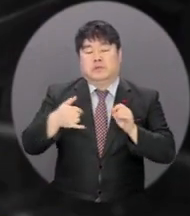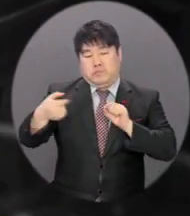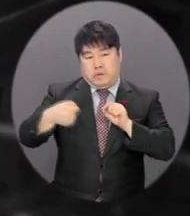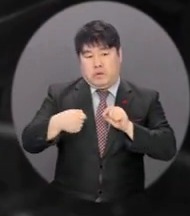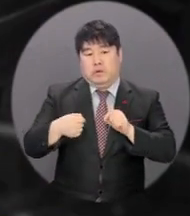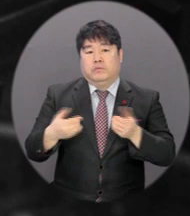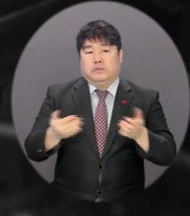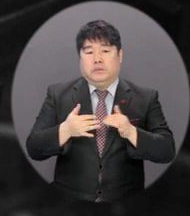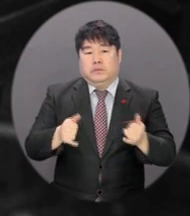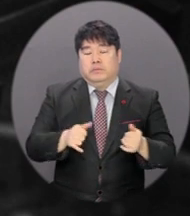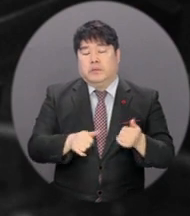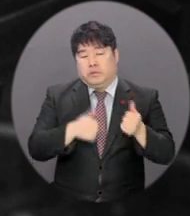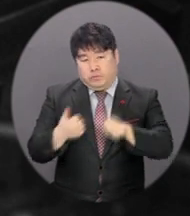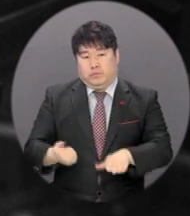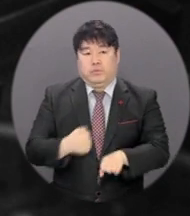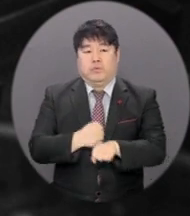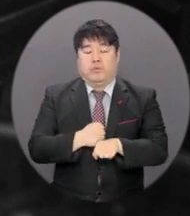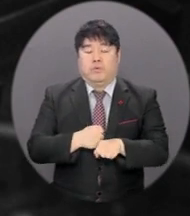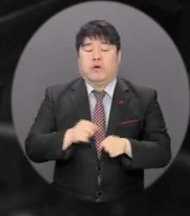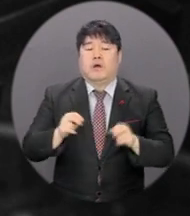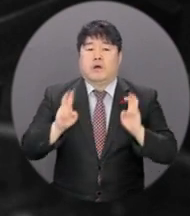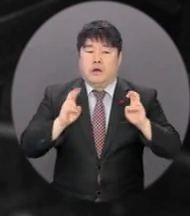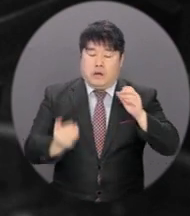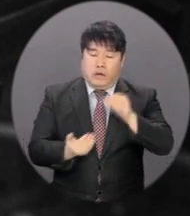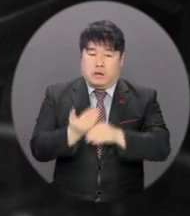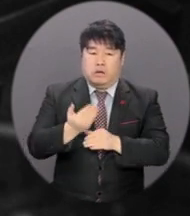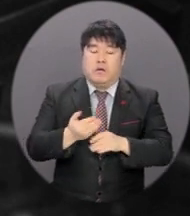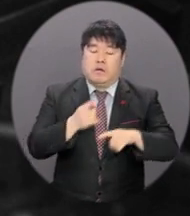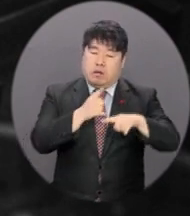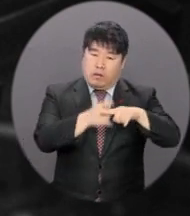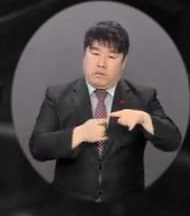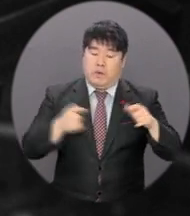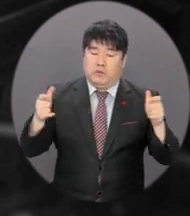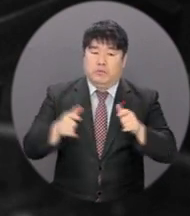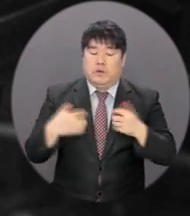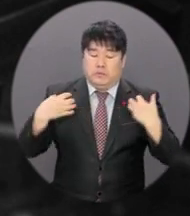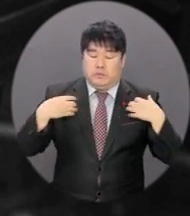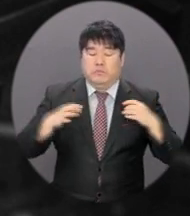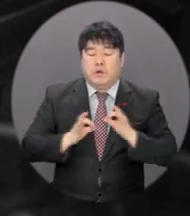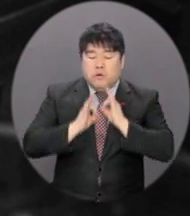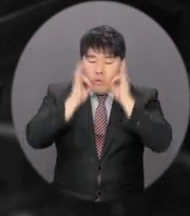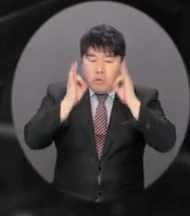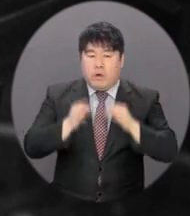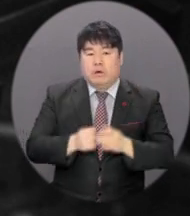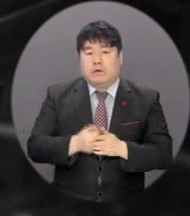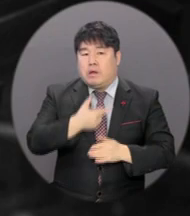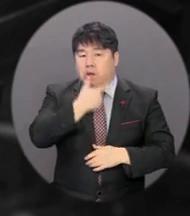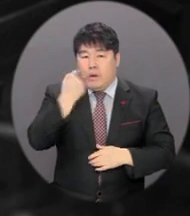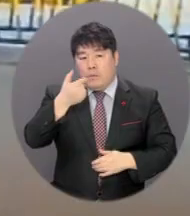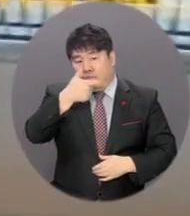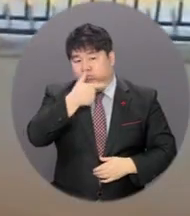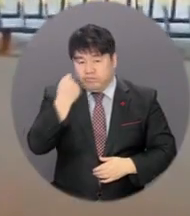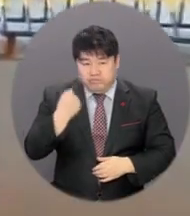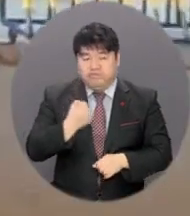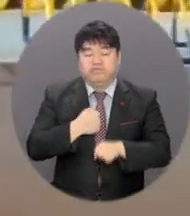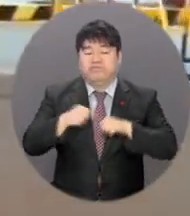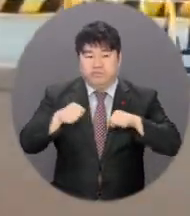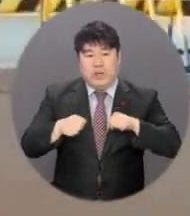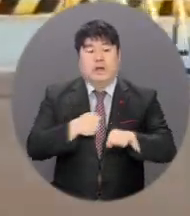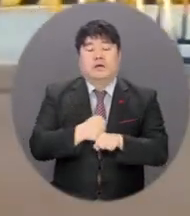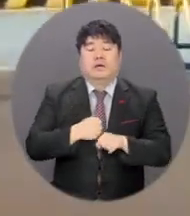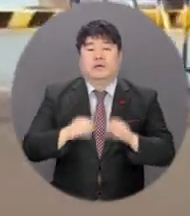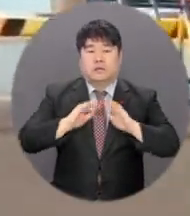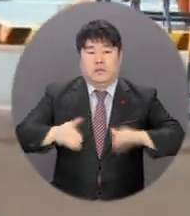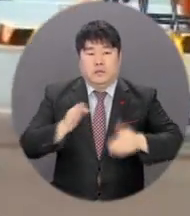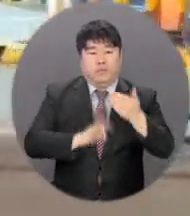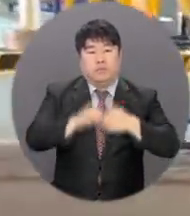목숨을 잃었고 산재 사망 사고를 절반으로 줄이겠다는 정부의 노력도 미비한 효과에 그치고 있습니다. 전남 동부 지역을